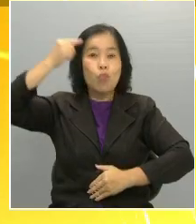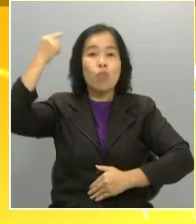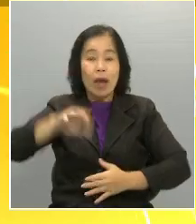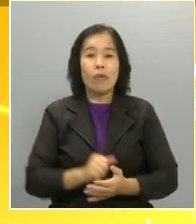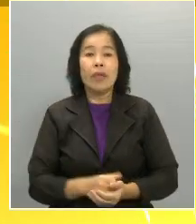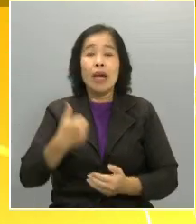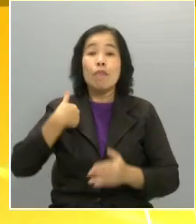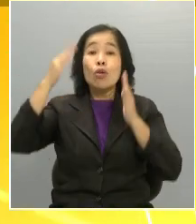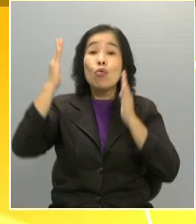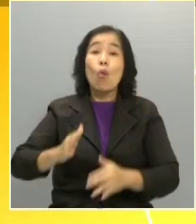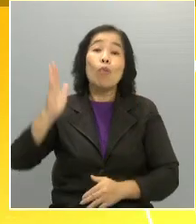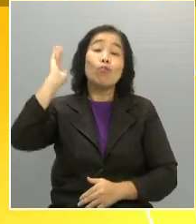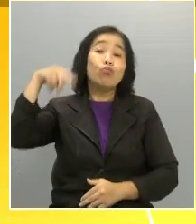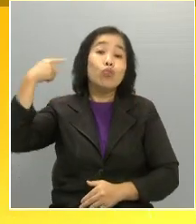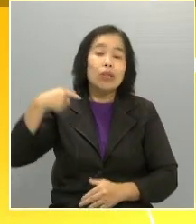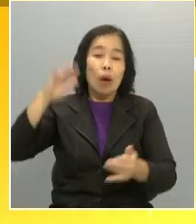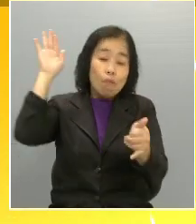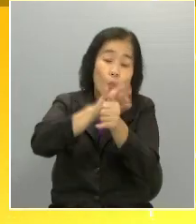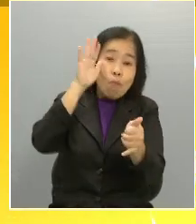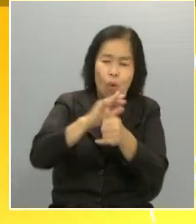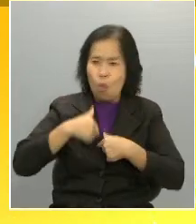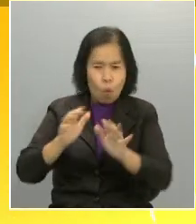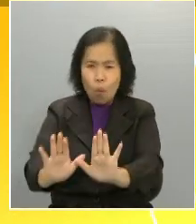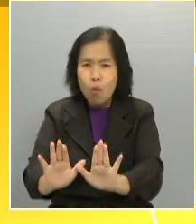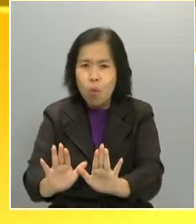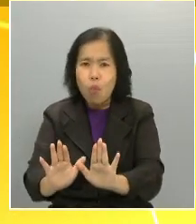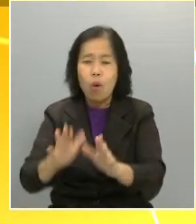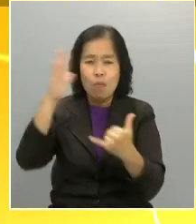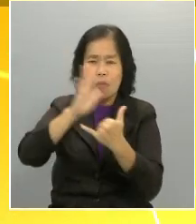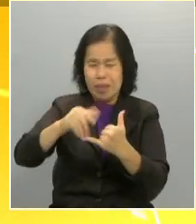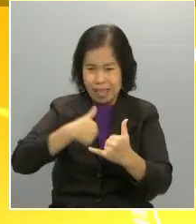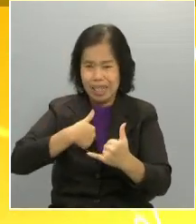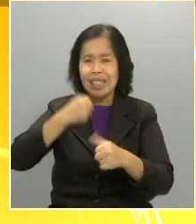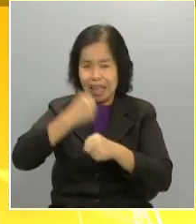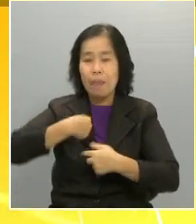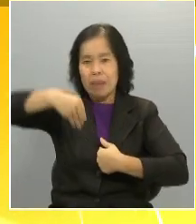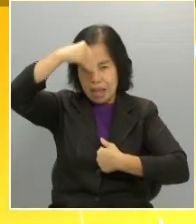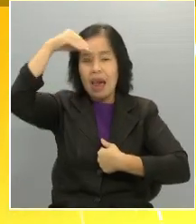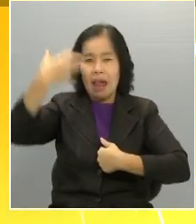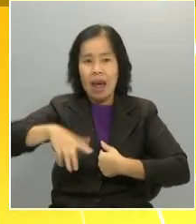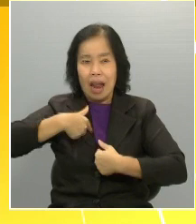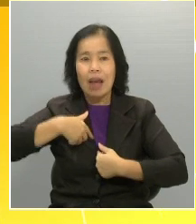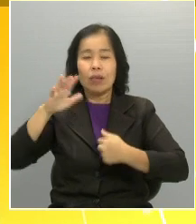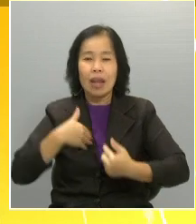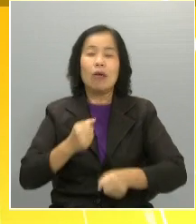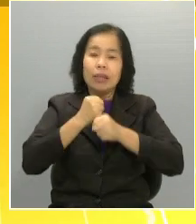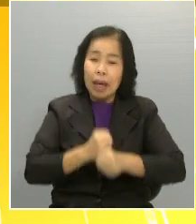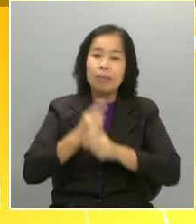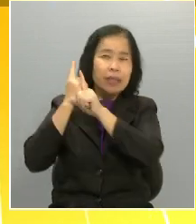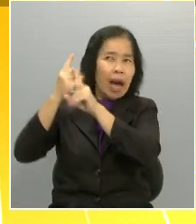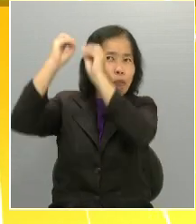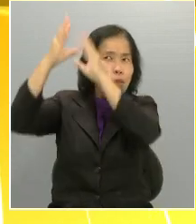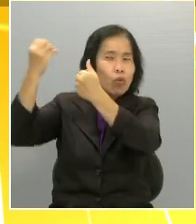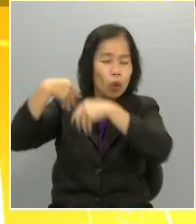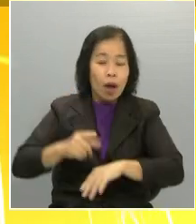งค่ะเอามือตบหน้าอกน้องเขาผมก็เลยห้ามบอกว่าขอให้ผมทำนะผมเรียนมาแล้วก็ปั๊มตามที่ครูสอน1